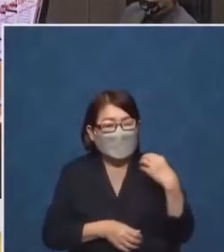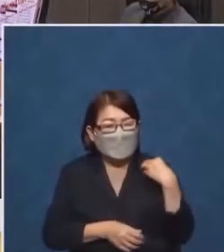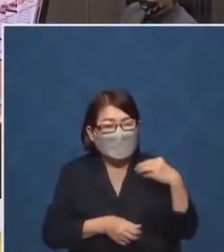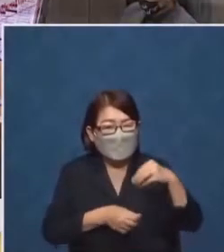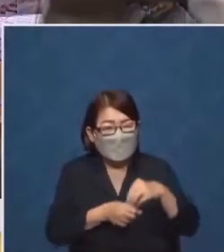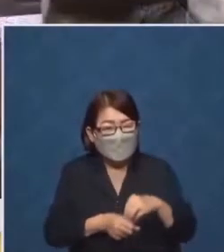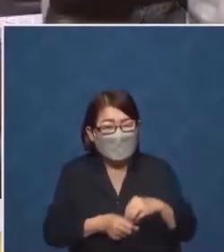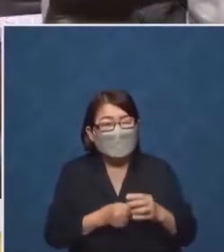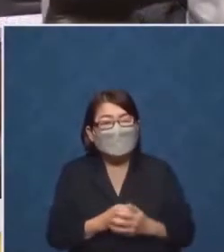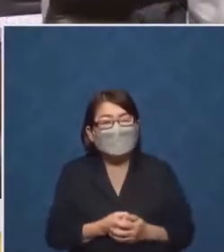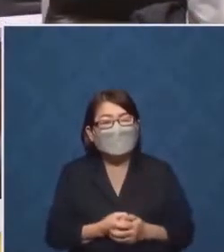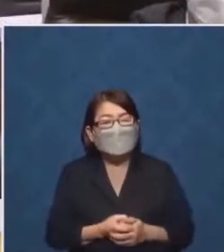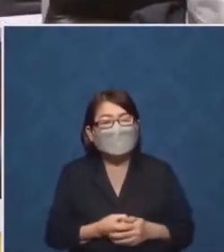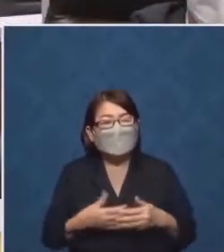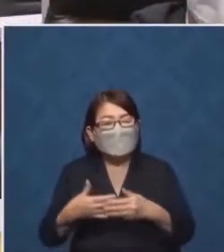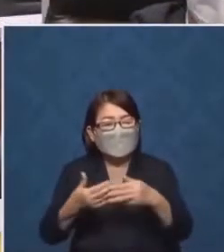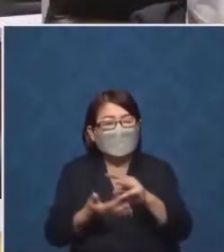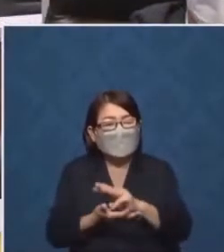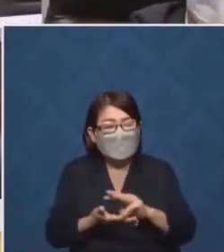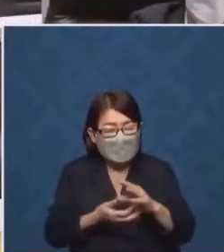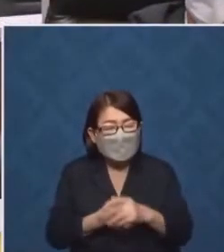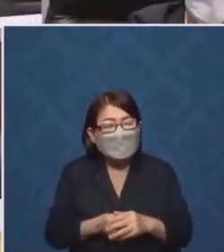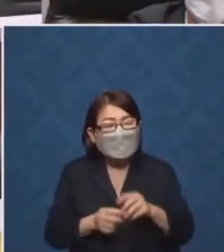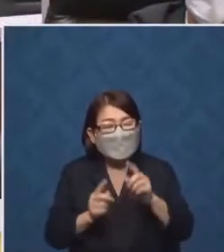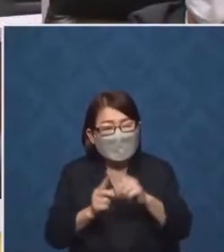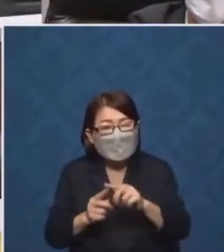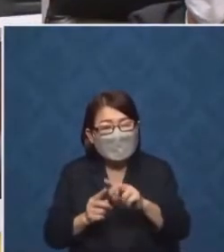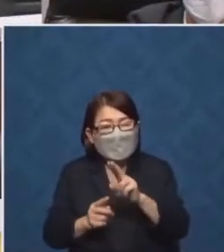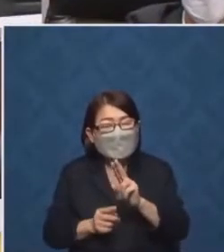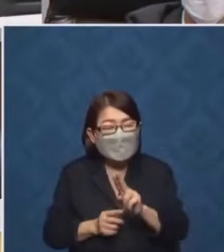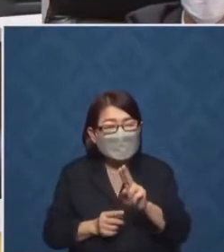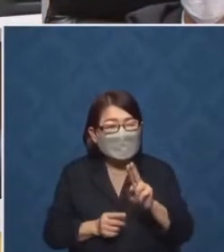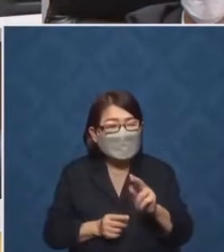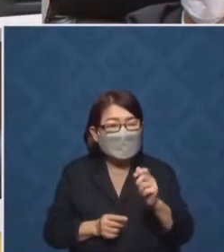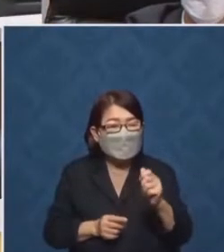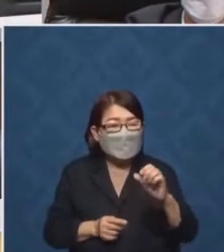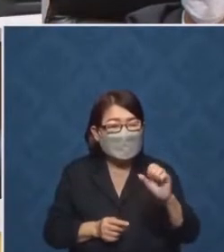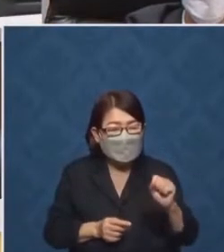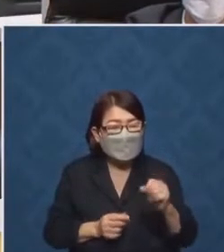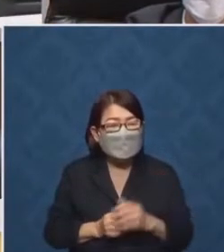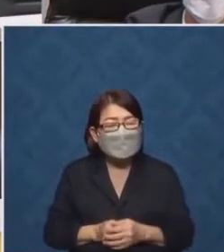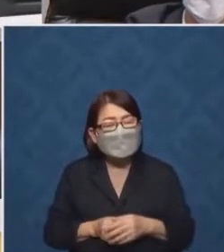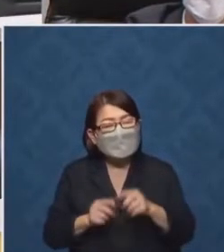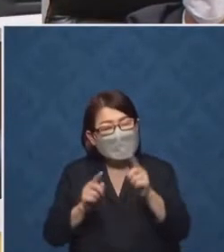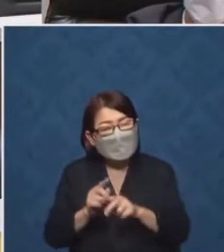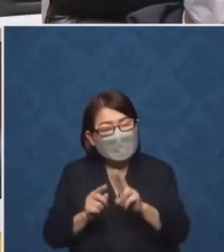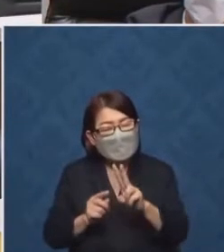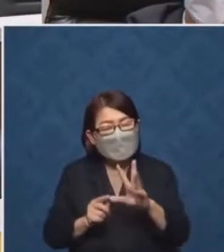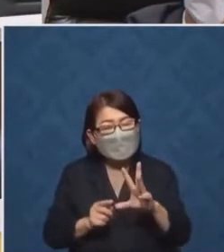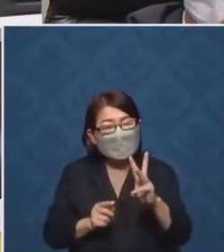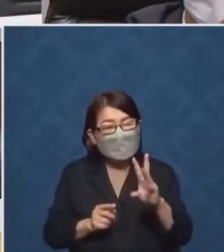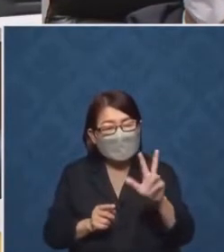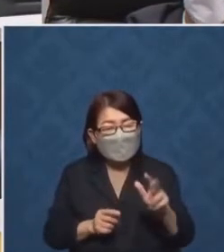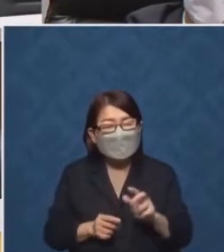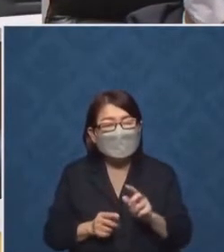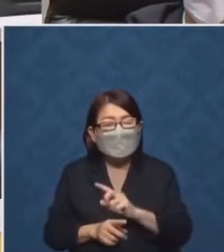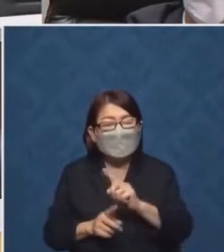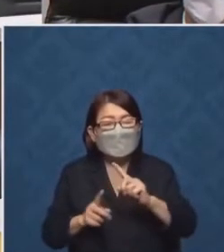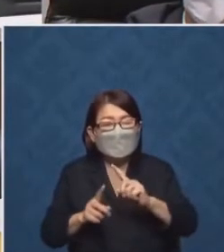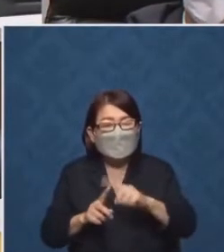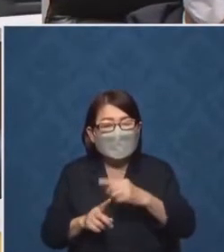หน้ากรุงวาชิทัที่ WAS ทับ 868 ทับ 2563 ลงวที่ 17 กัยายน 63